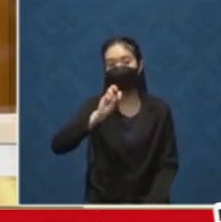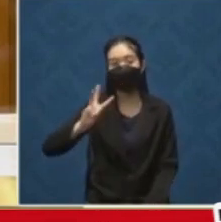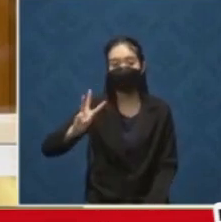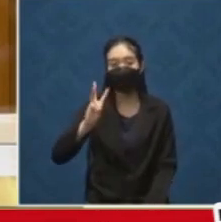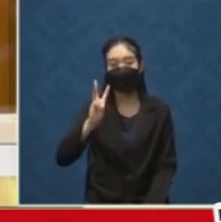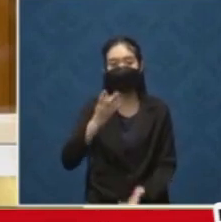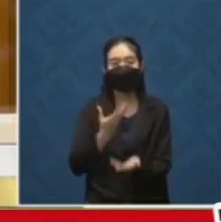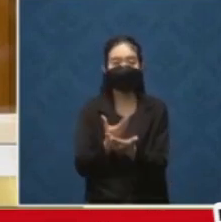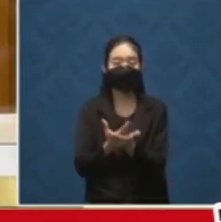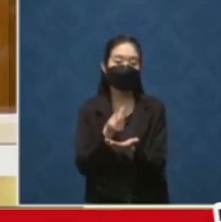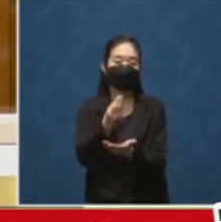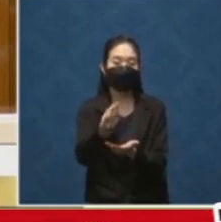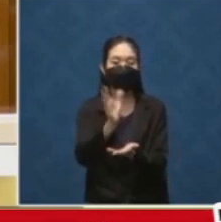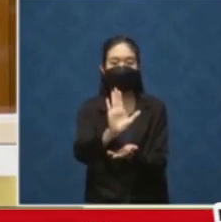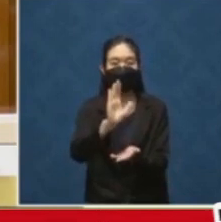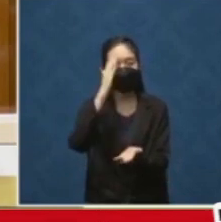เชิ